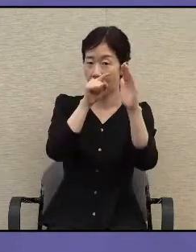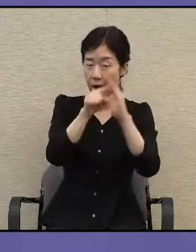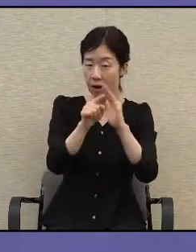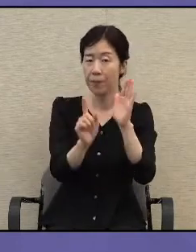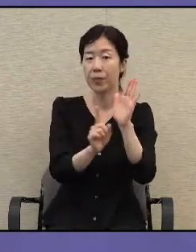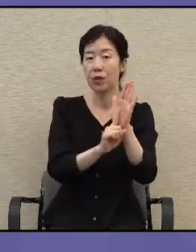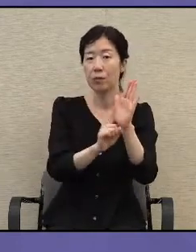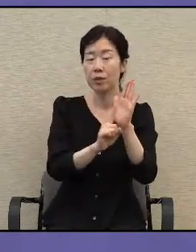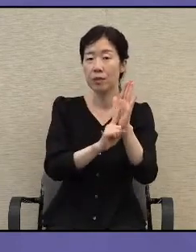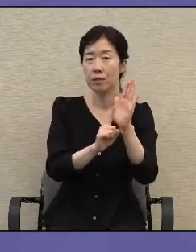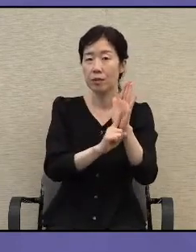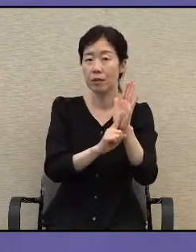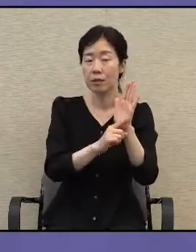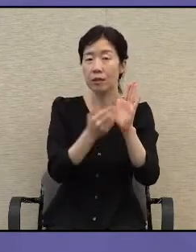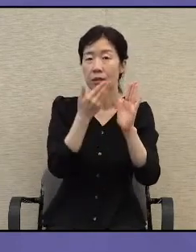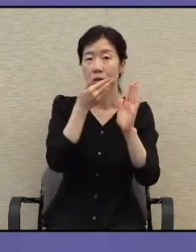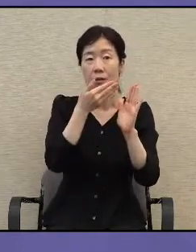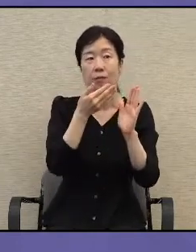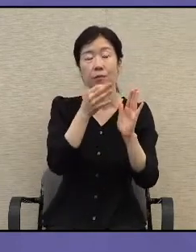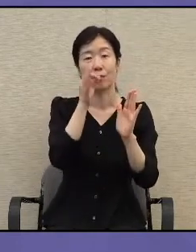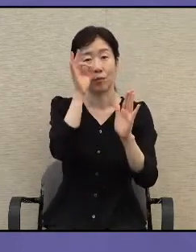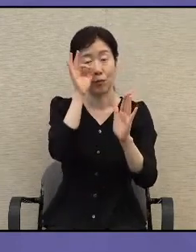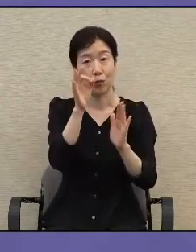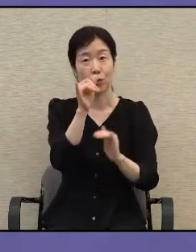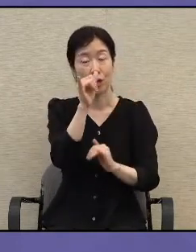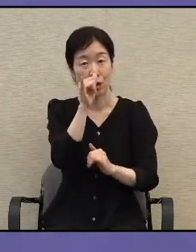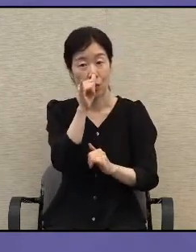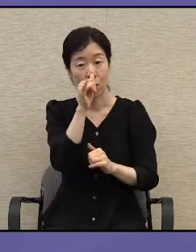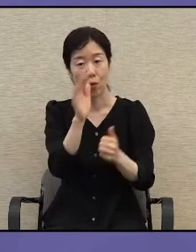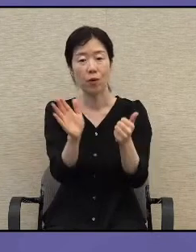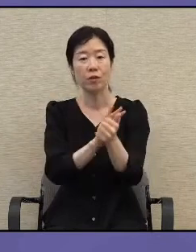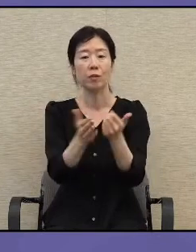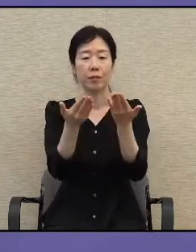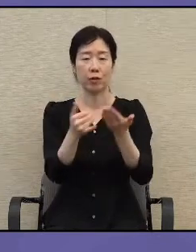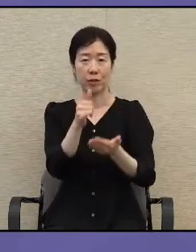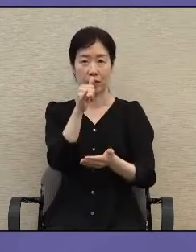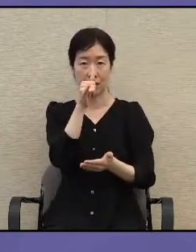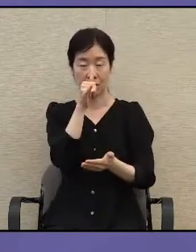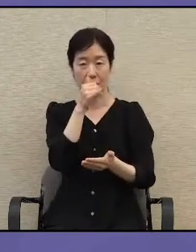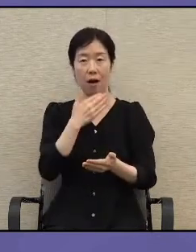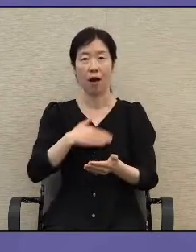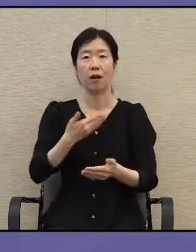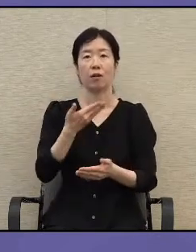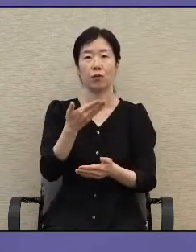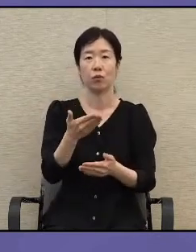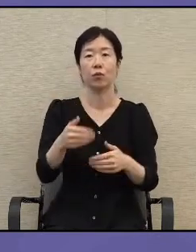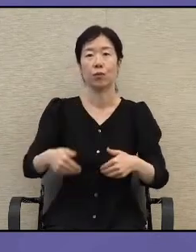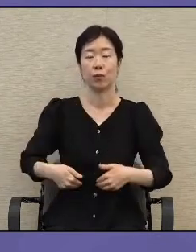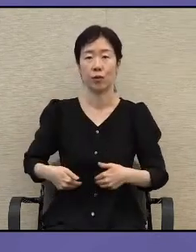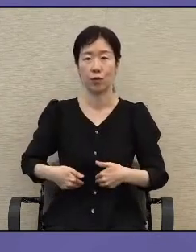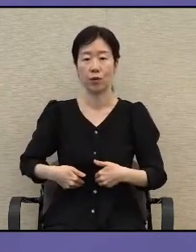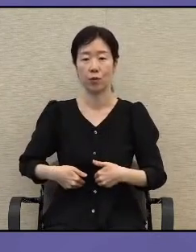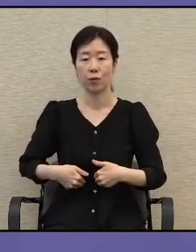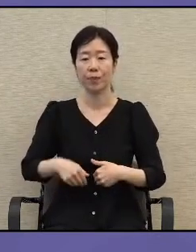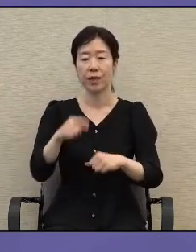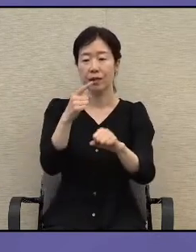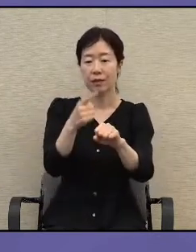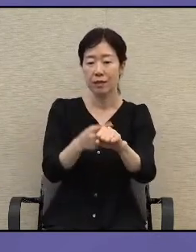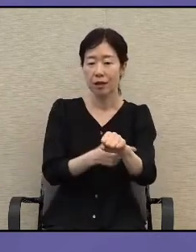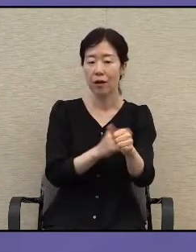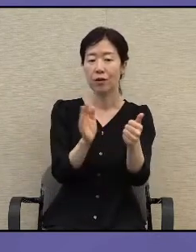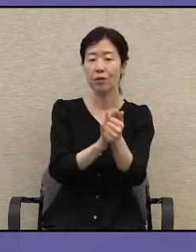되겠고요. 이러한 것들을 잘 활용할 수 있도록 하는 것은 결국 국민들의 자기관리 능력이나 통제감을 증진시킬 수 있기